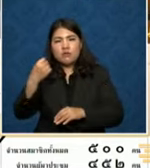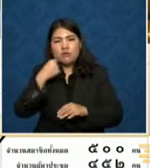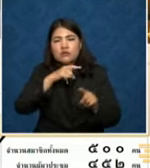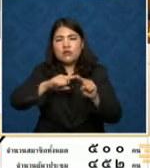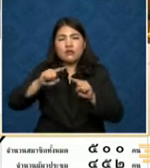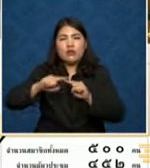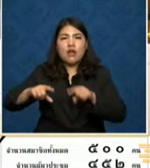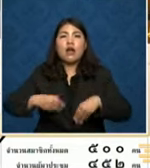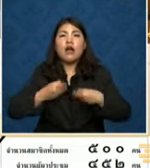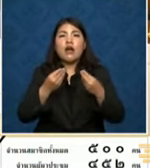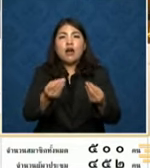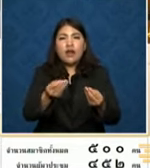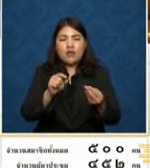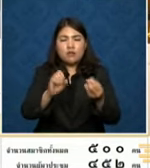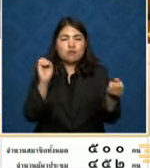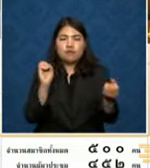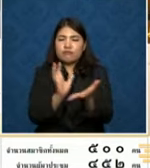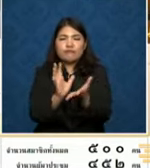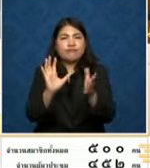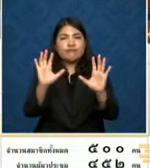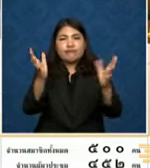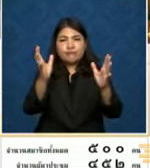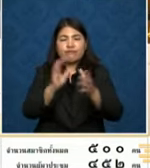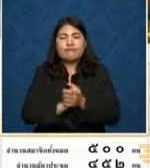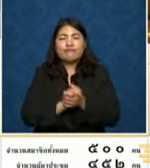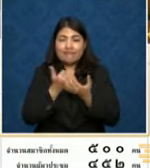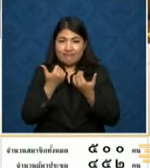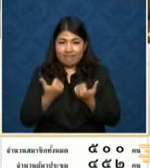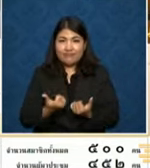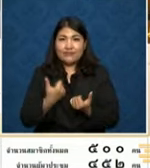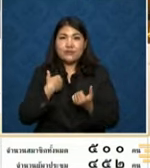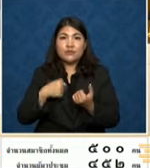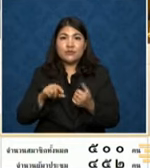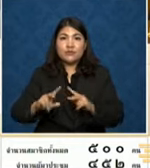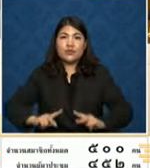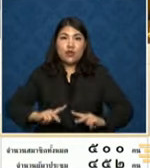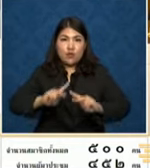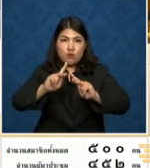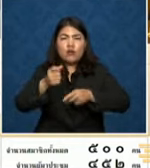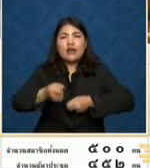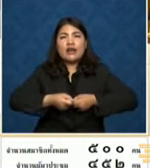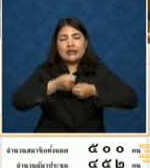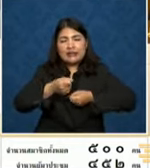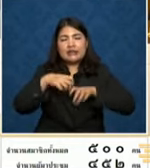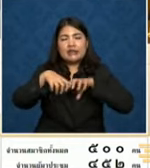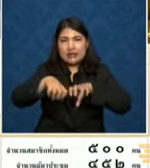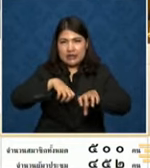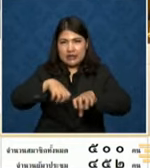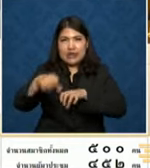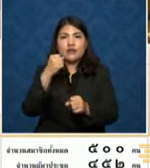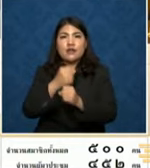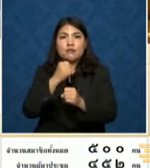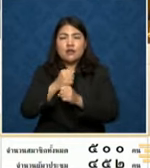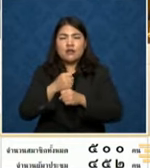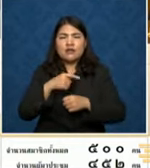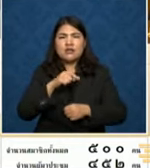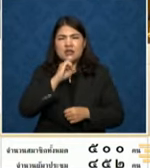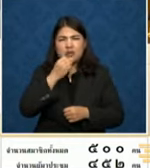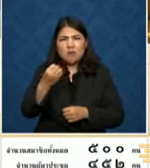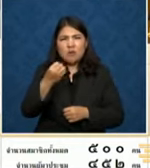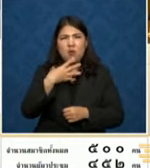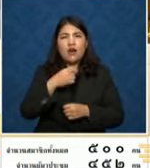ขาโดยเขาไม่เดือดร้อนสิ่งเหล่านี้กระทรวงเกษตรและสหกรณ์กำลังจะทำดังนั้นเหตุและผลที่ข้าวโ